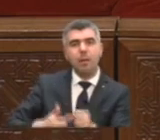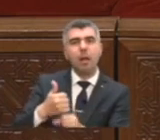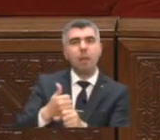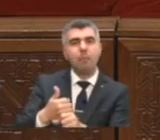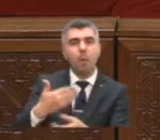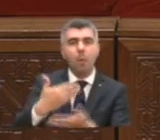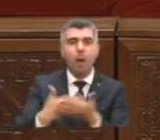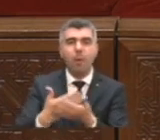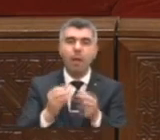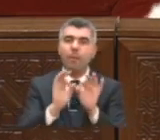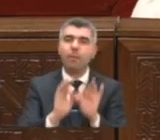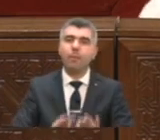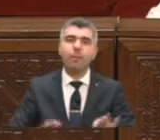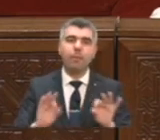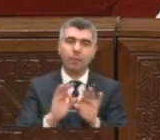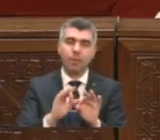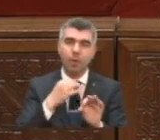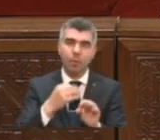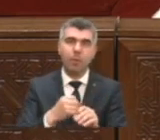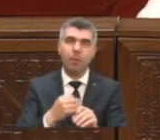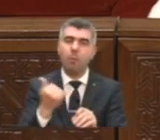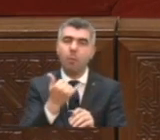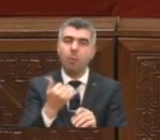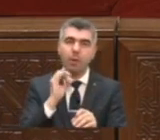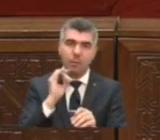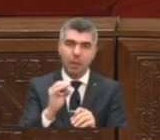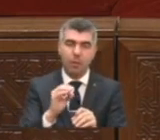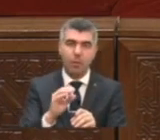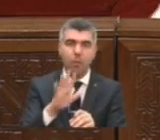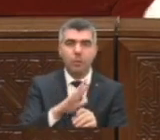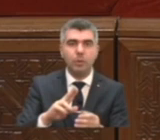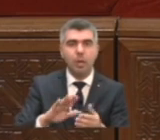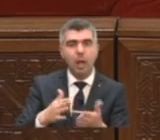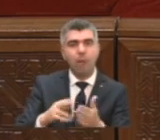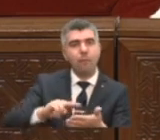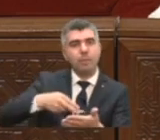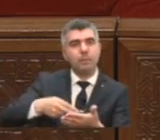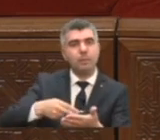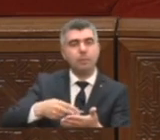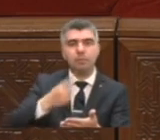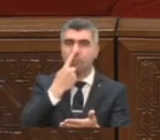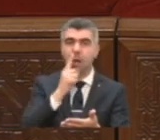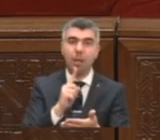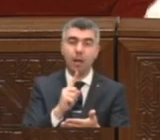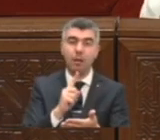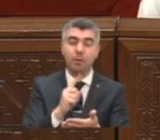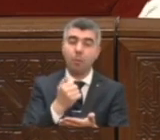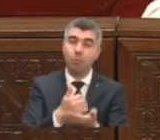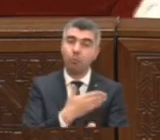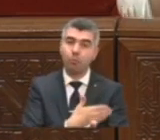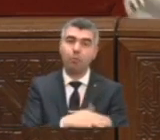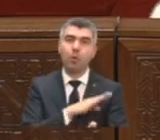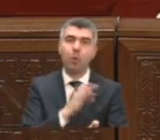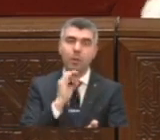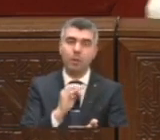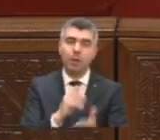وثائق التعمير. وهذا غير هادي باش نولي الإدارة ديالنا تتخاف من التوقيع. حنا بغينا الإدارة توقع وتحمل المسؤولية ولكن في